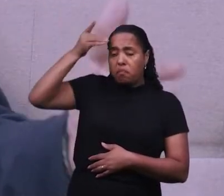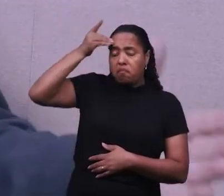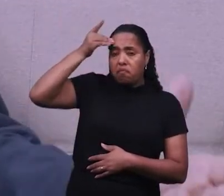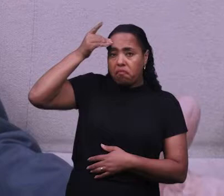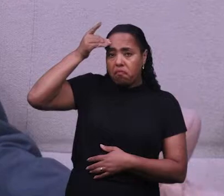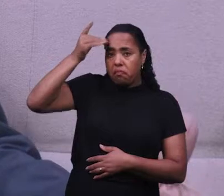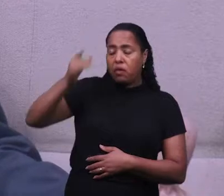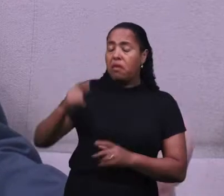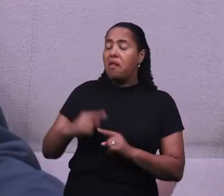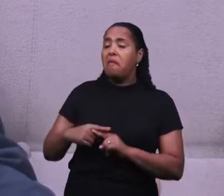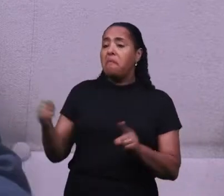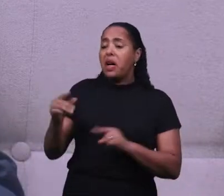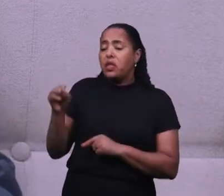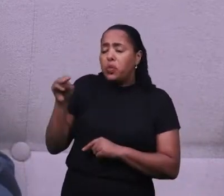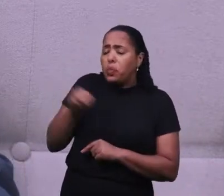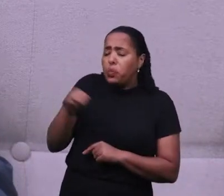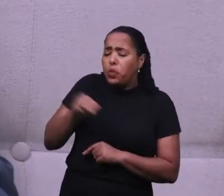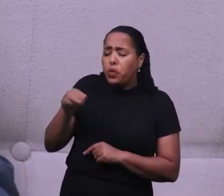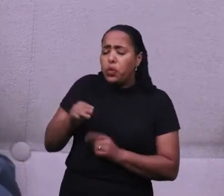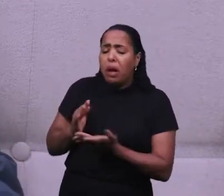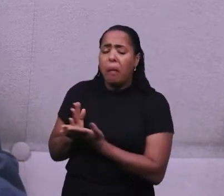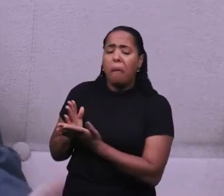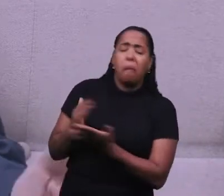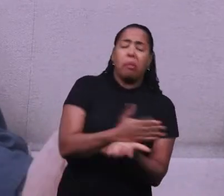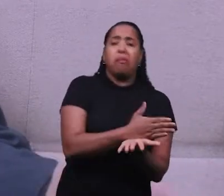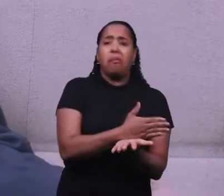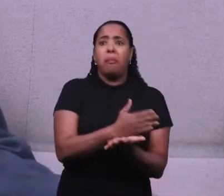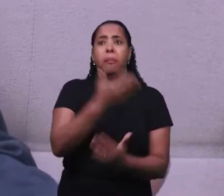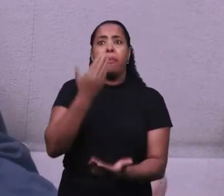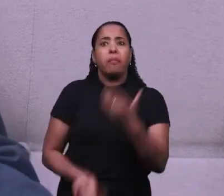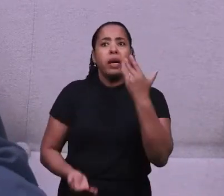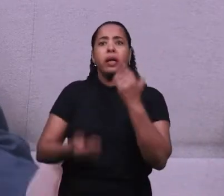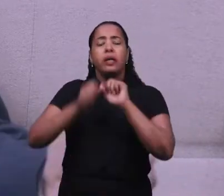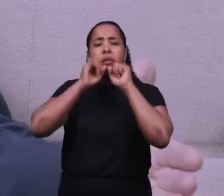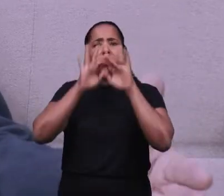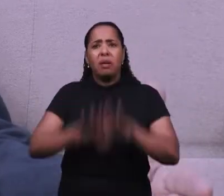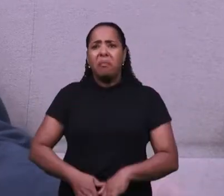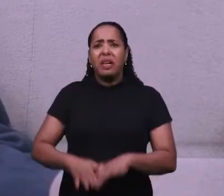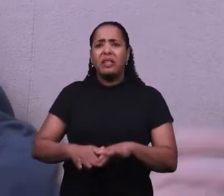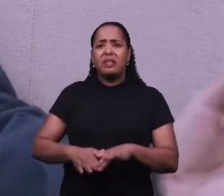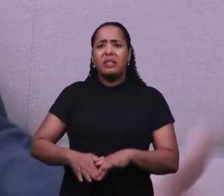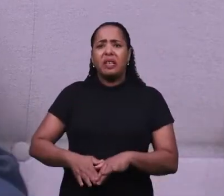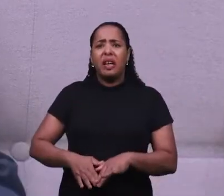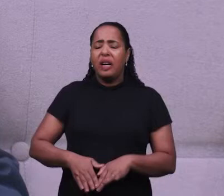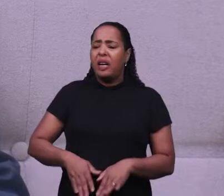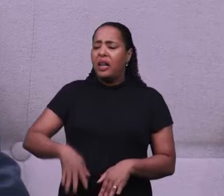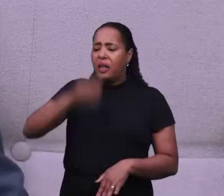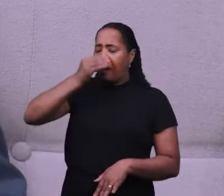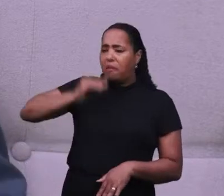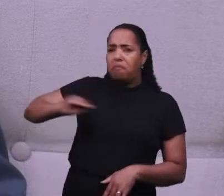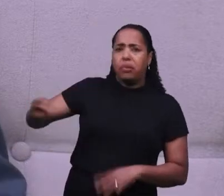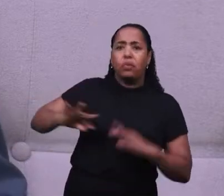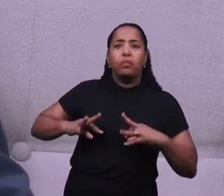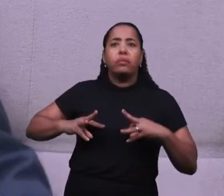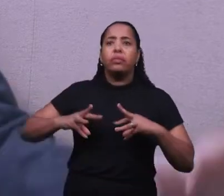dons spirituels, et d'ici peu, la personne, elle se dévie, elle perd la bénédiction, et renie tout ça. La Bible